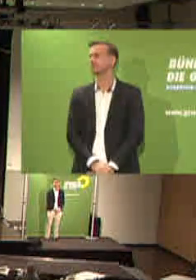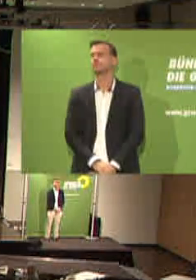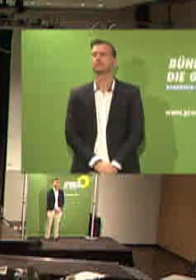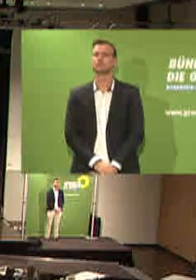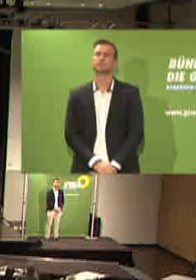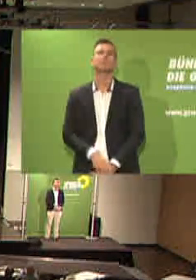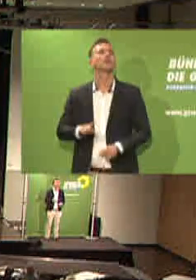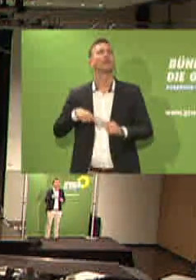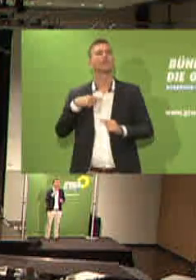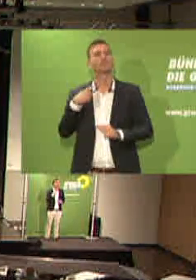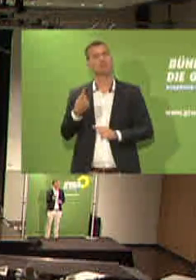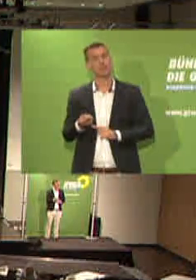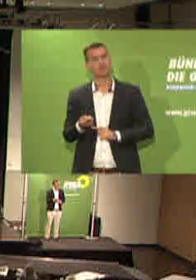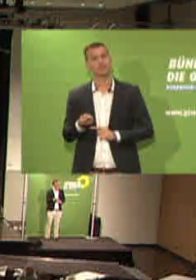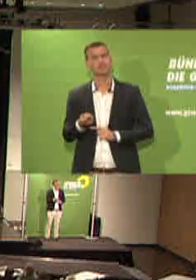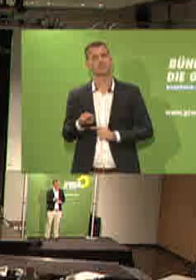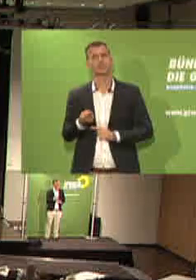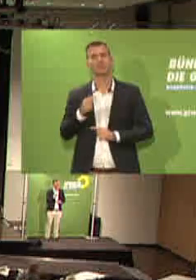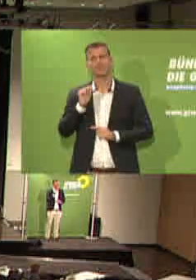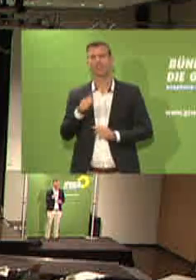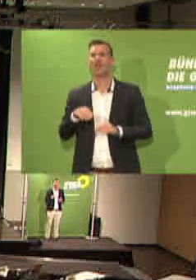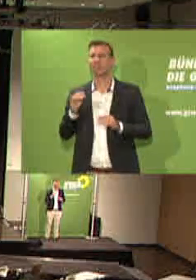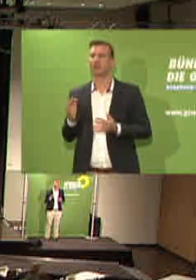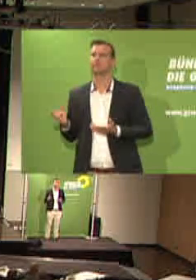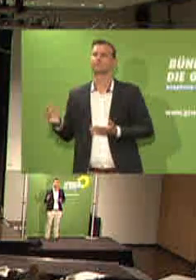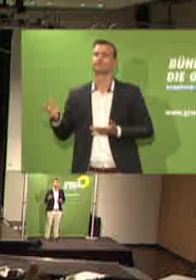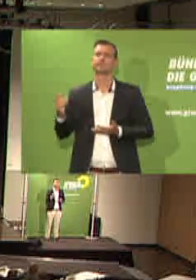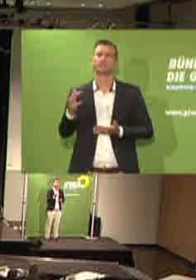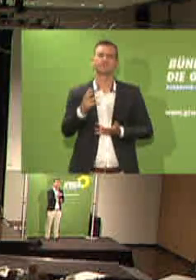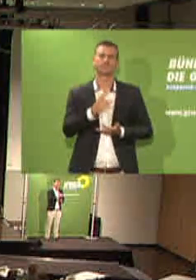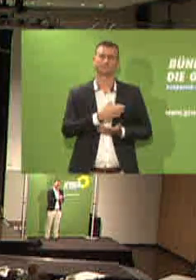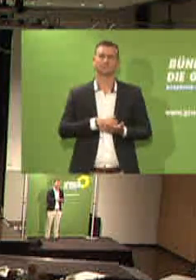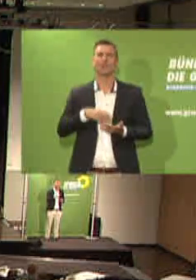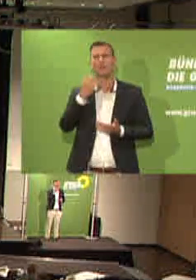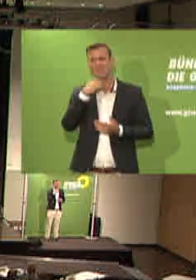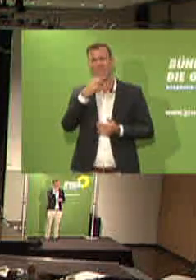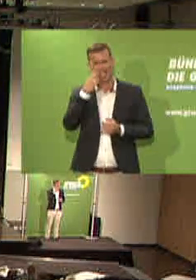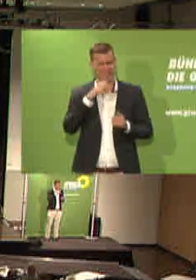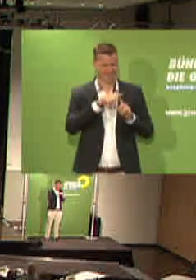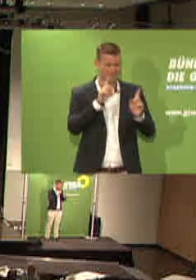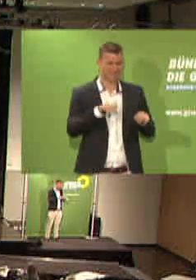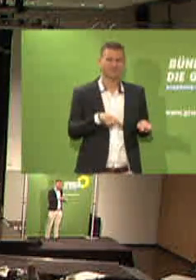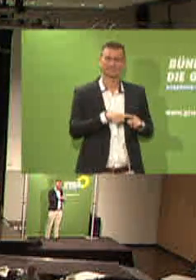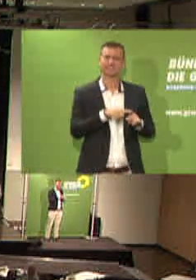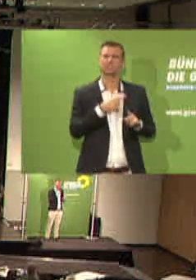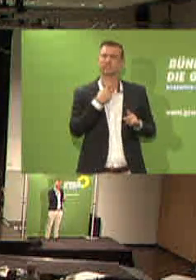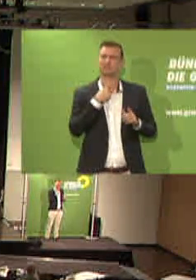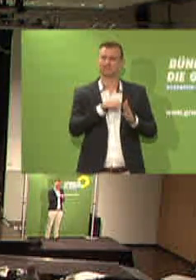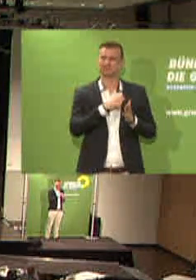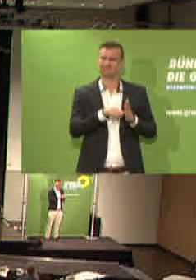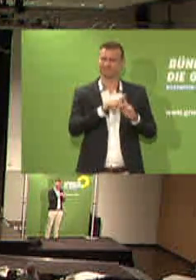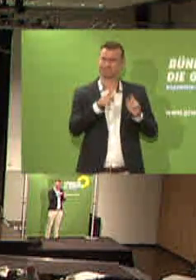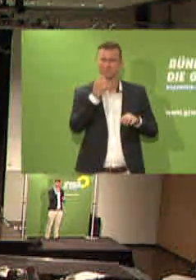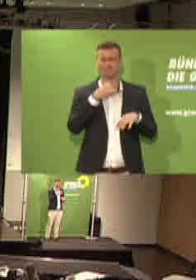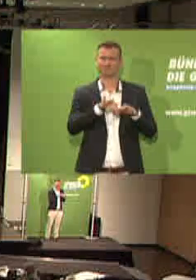und werden danach dann wieder mit dem Einsammeln beginnen. Und wie gesagt, bitte vernichtet die alten Stimmzettel